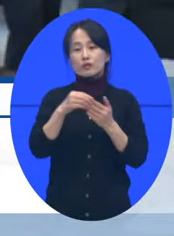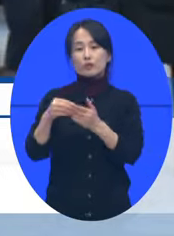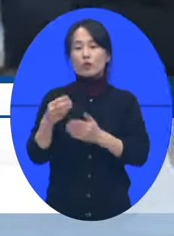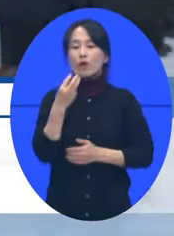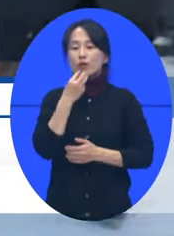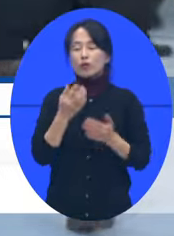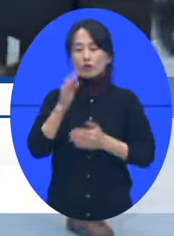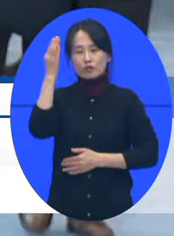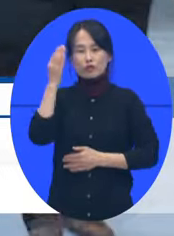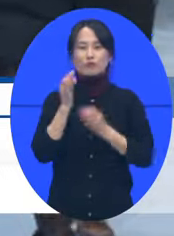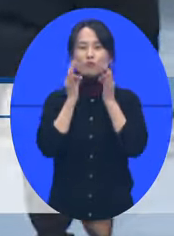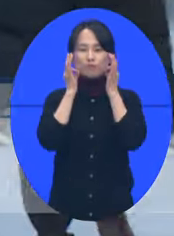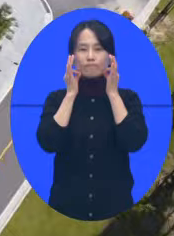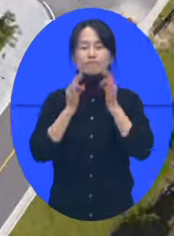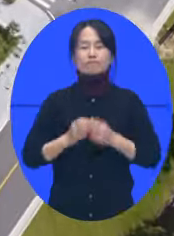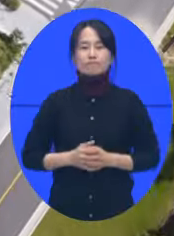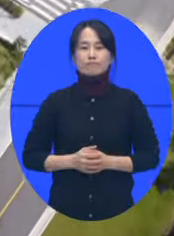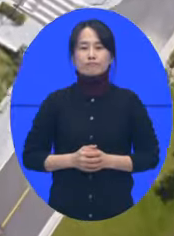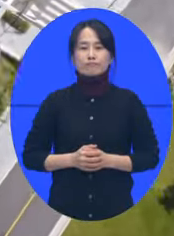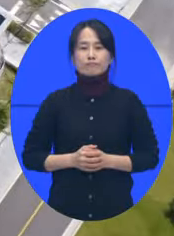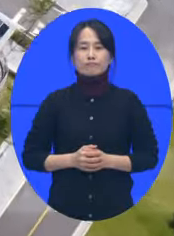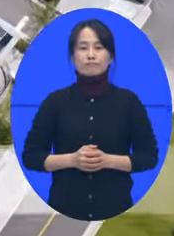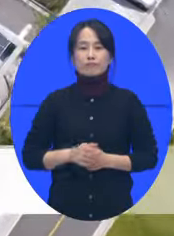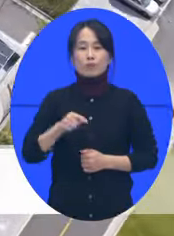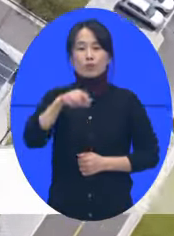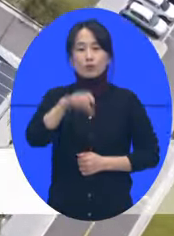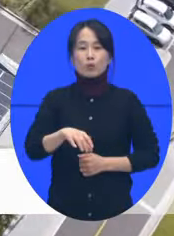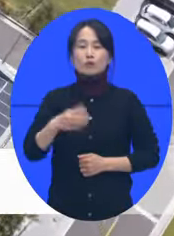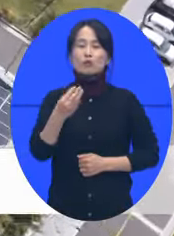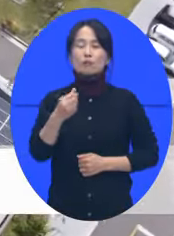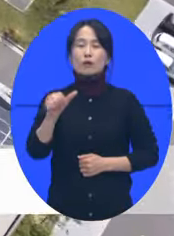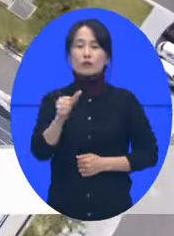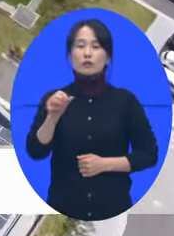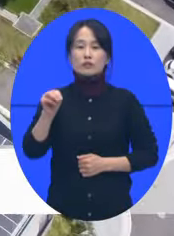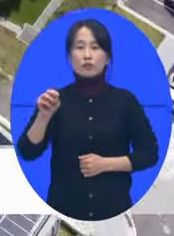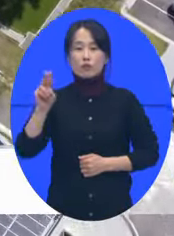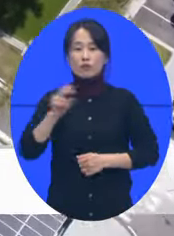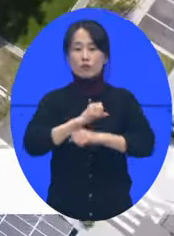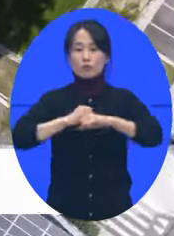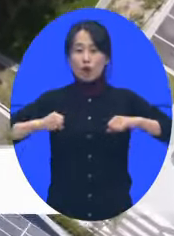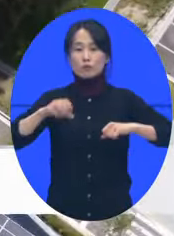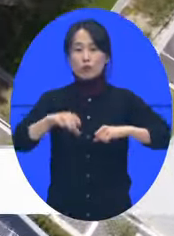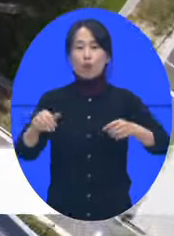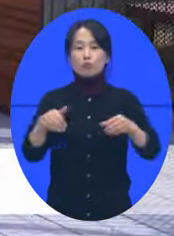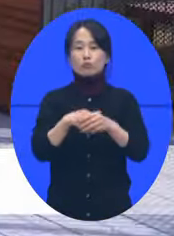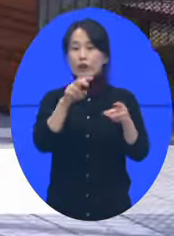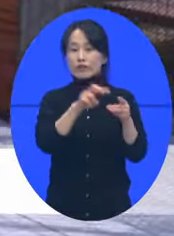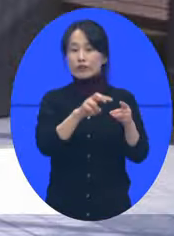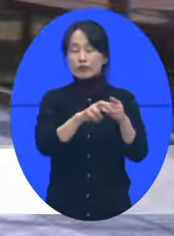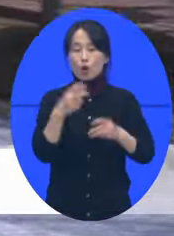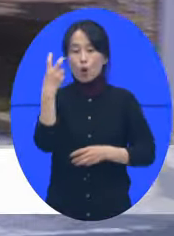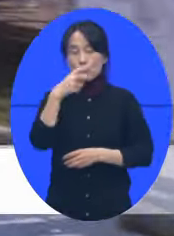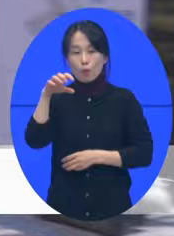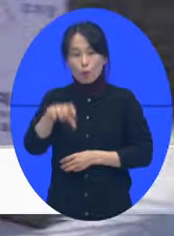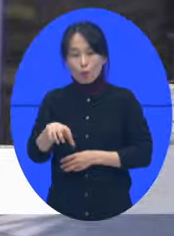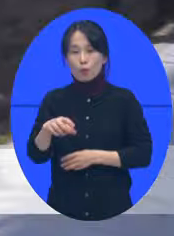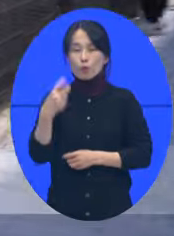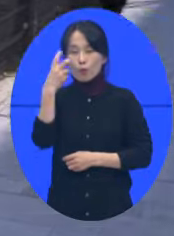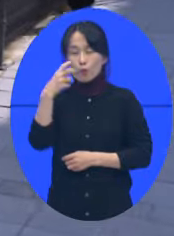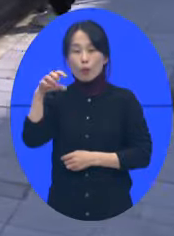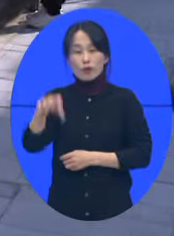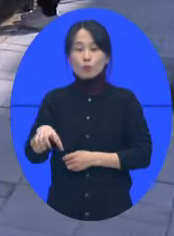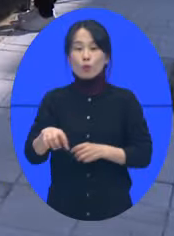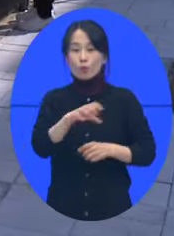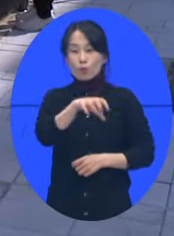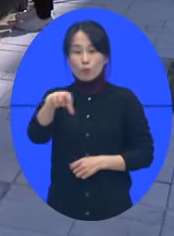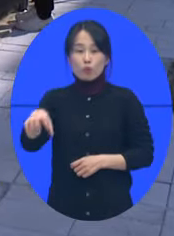경기도가 되도록 하겠습니다. 반려마루는 9만 5천여 제곱미터 규모로 문화센터와 보호동, 관리동 등의 시설을